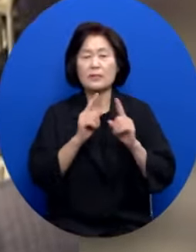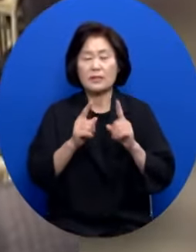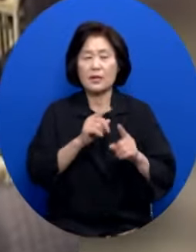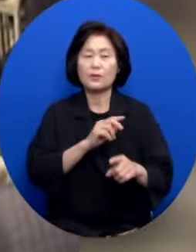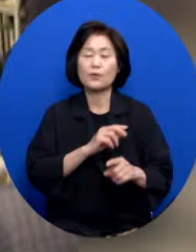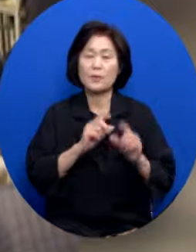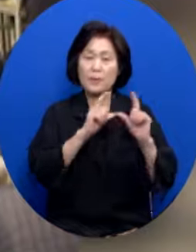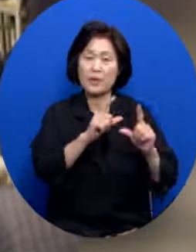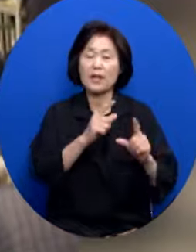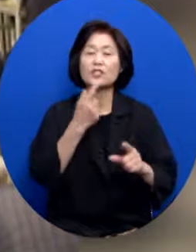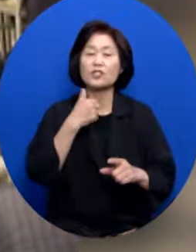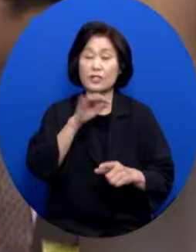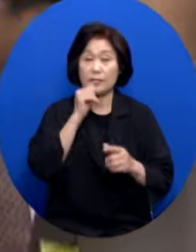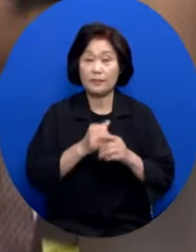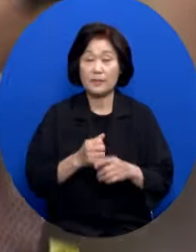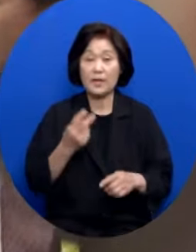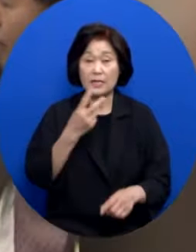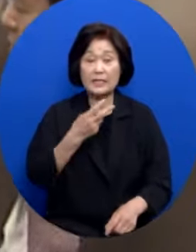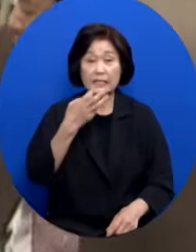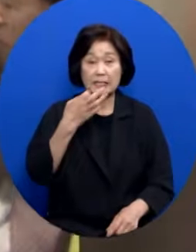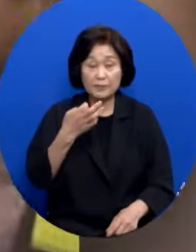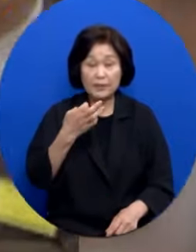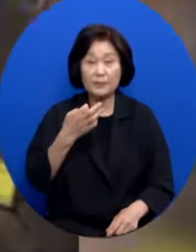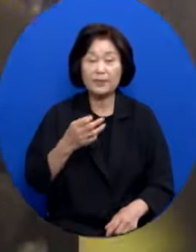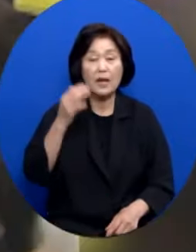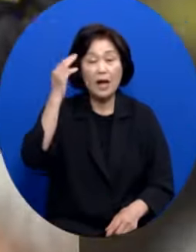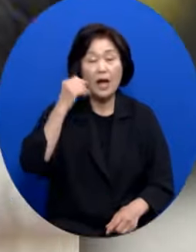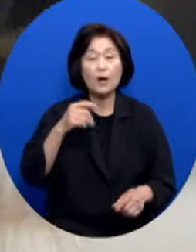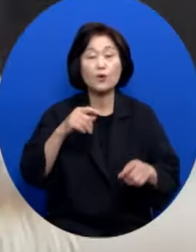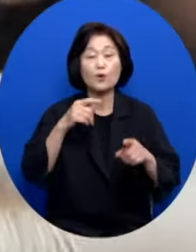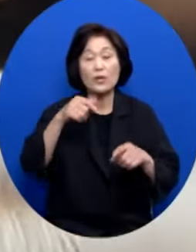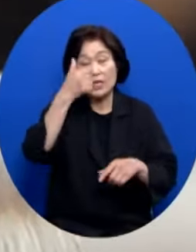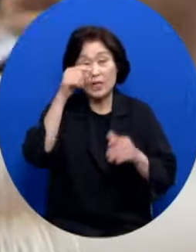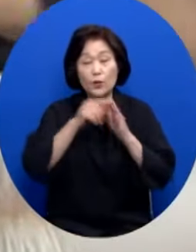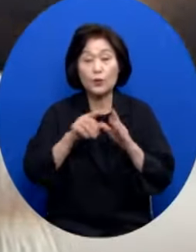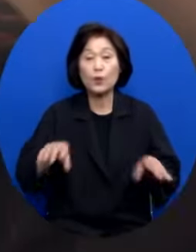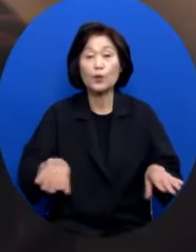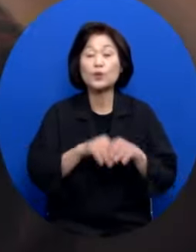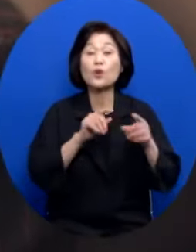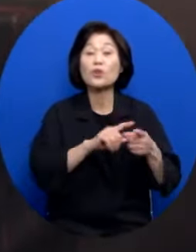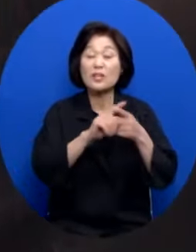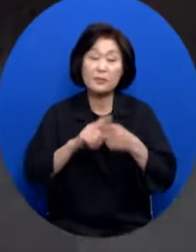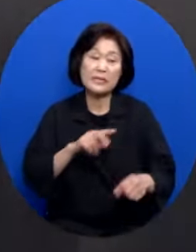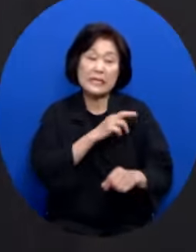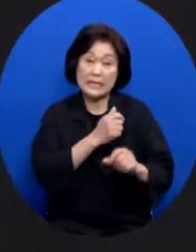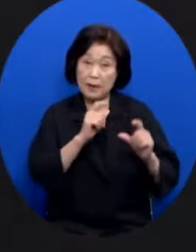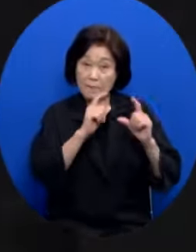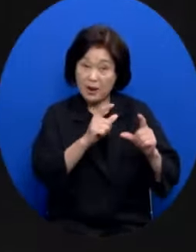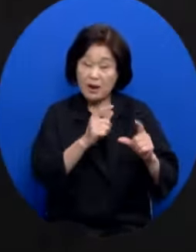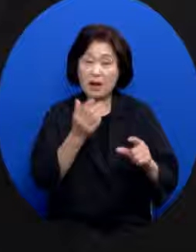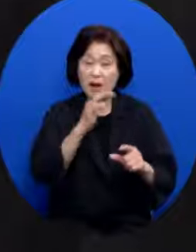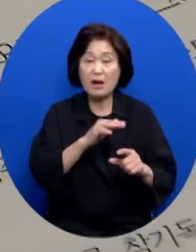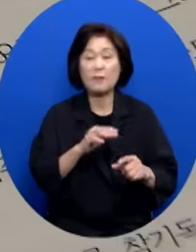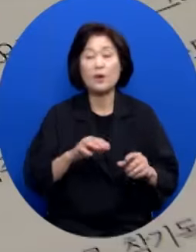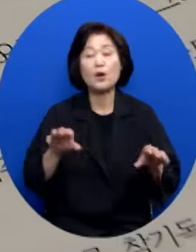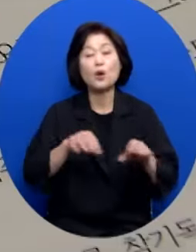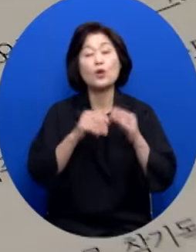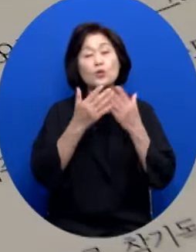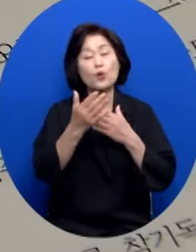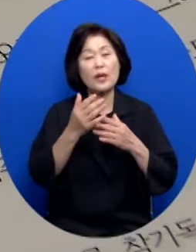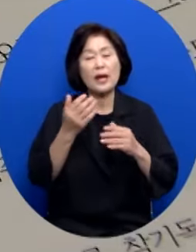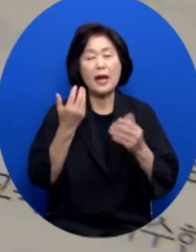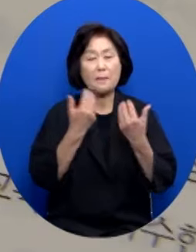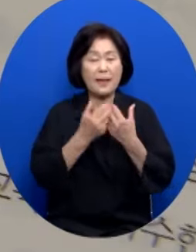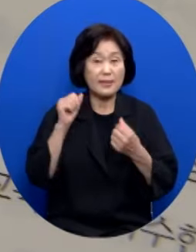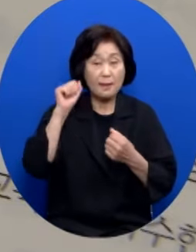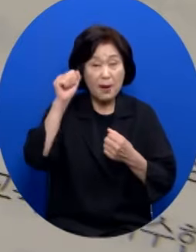규정됐고 한국기독교 총 연합회로부터 2단 해제 결의를 받으면서 애장 합동 총회가 반발해 한기총을 탈퇴하는 사태가